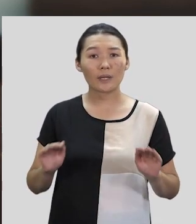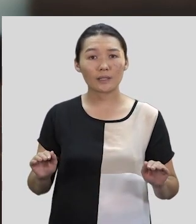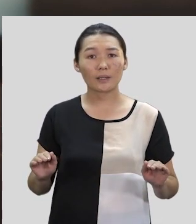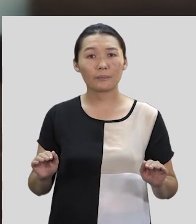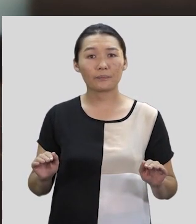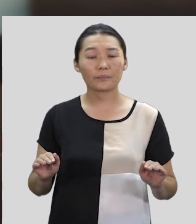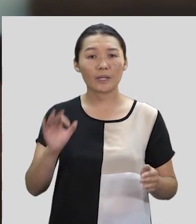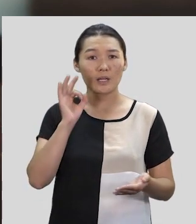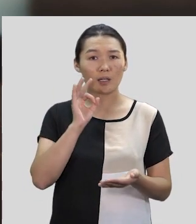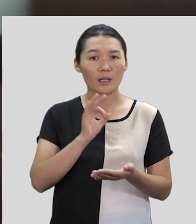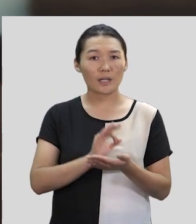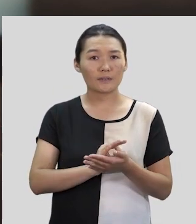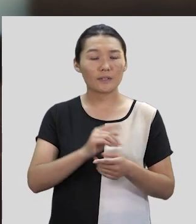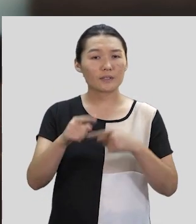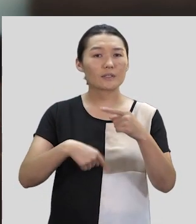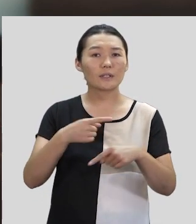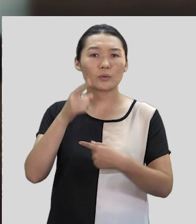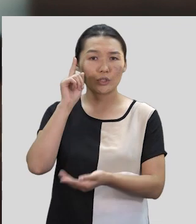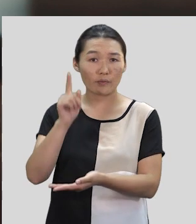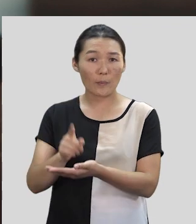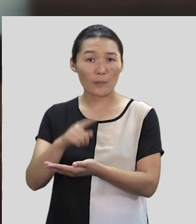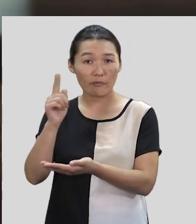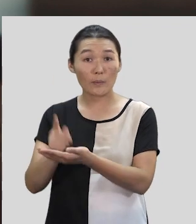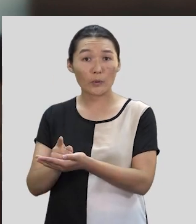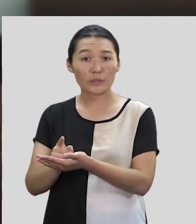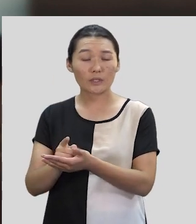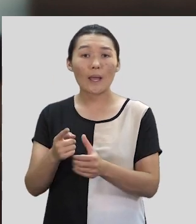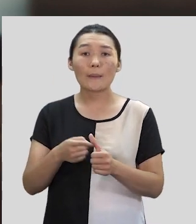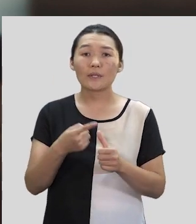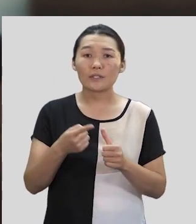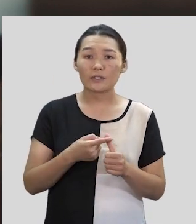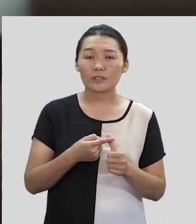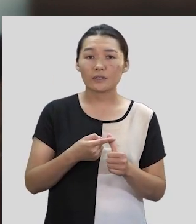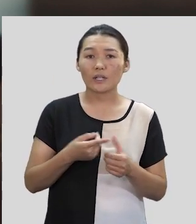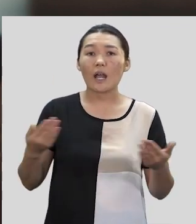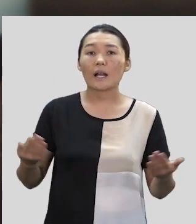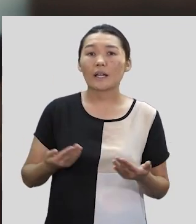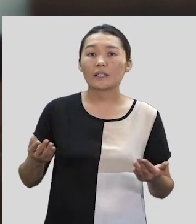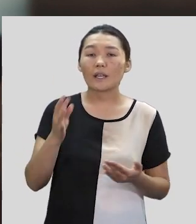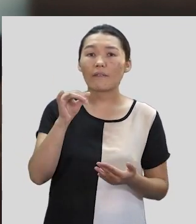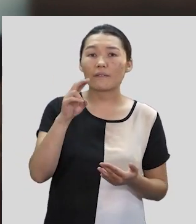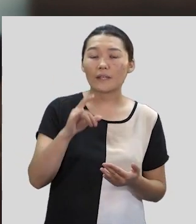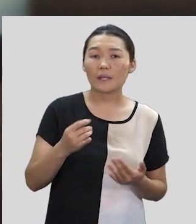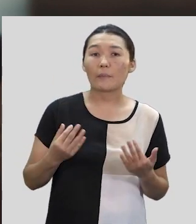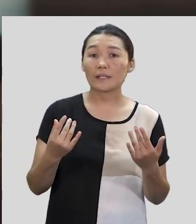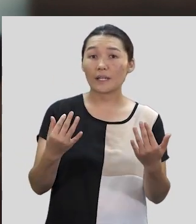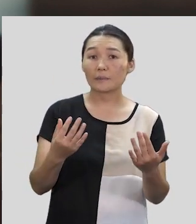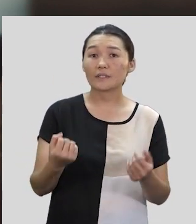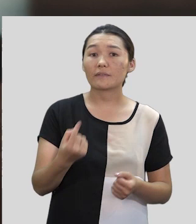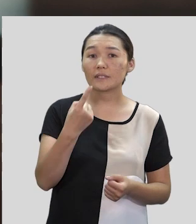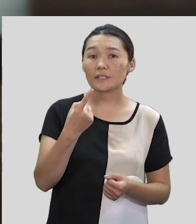ответьте на следующие вопросы перечислите какие виды потребностей возникли у